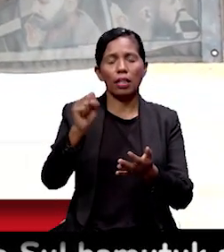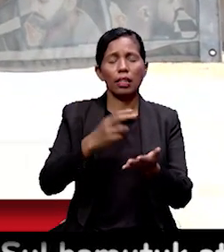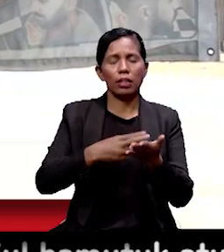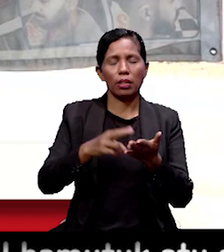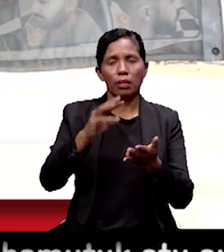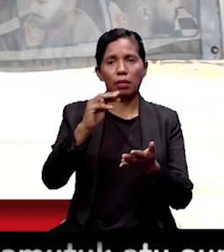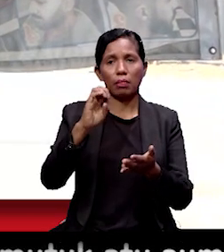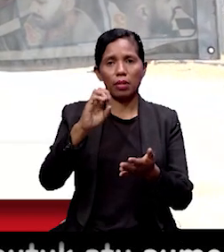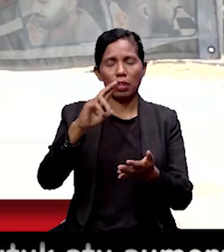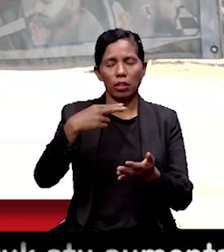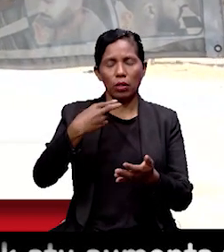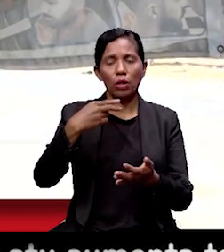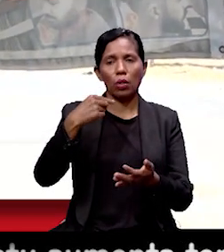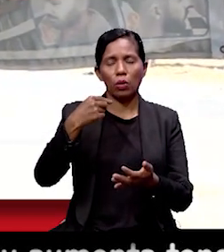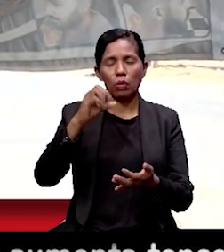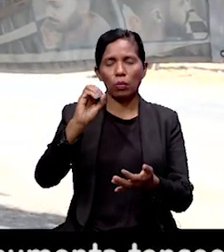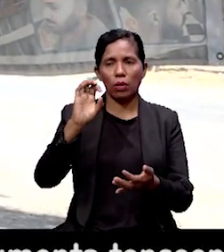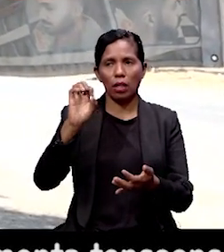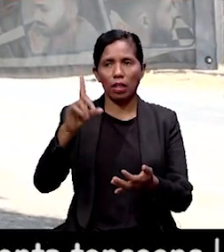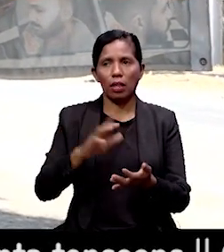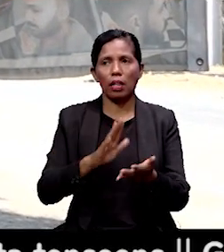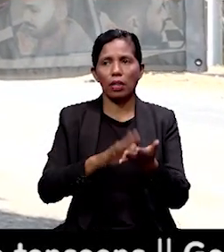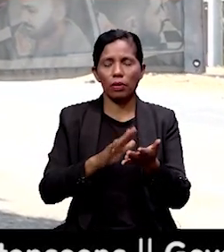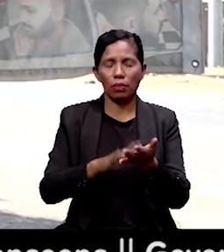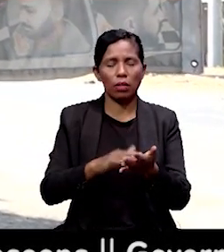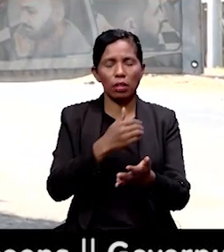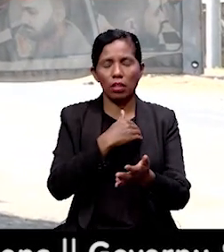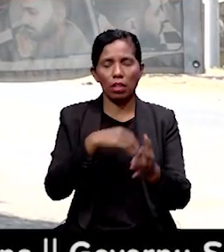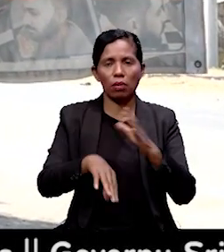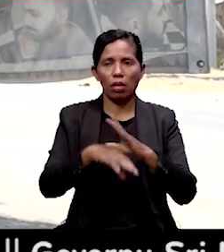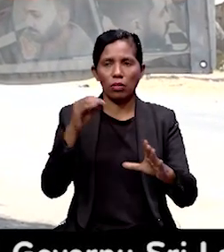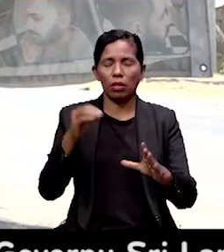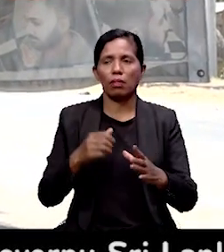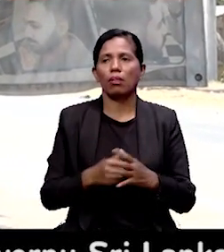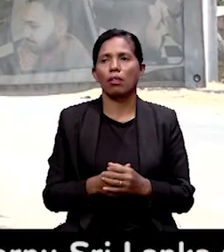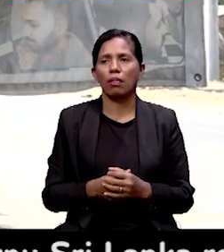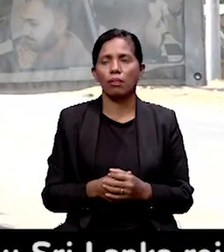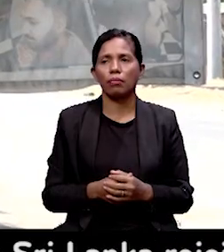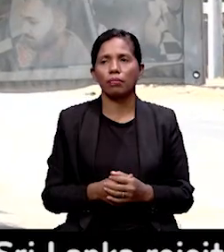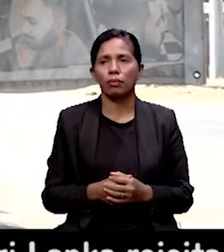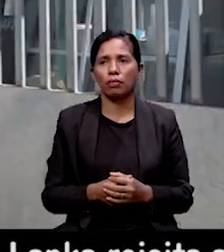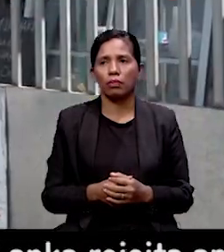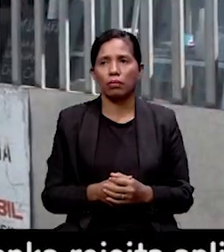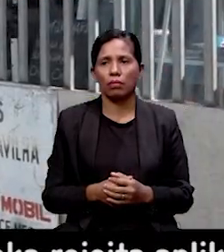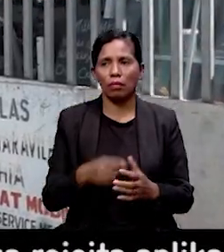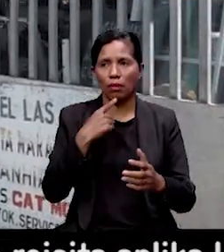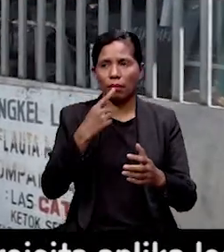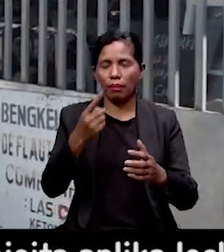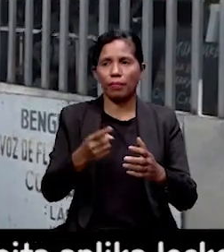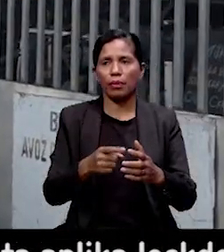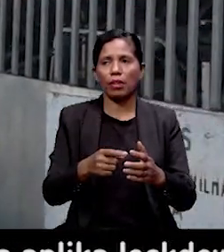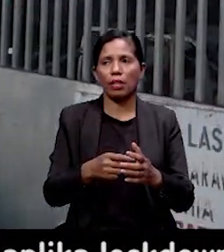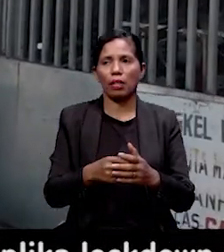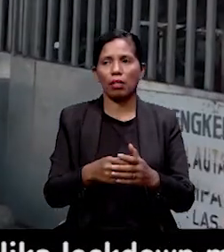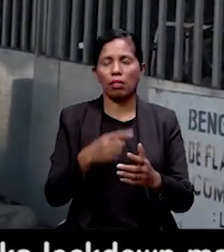los lakoi sai ama kar sai. Mai awor sekolah samingger sedak sai ne. Malu be ema ganten sedak. Denker mo sedak